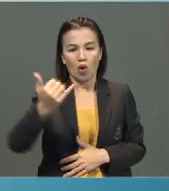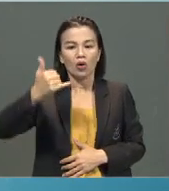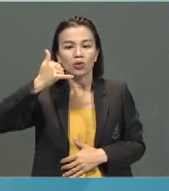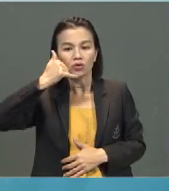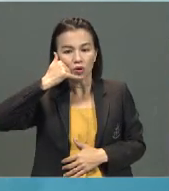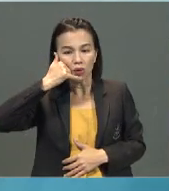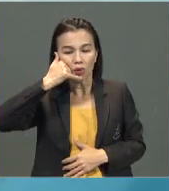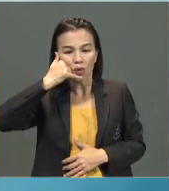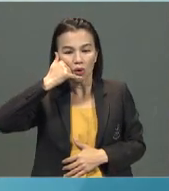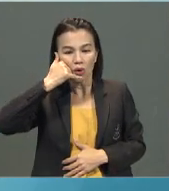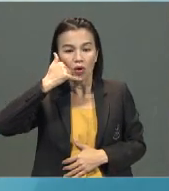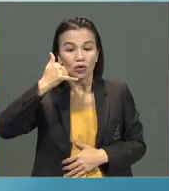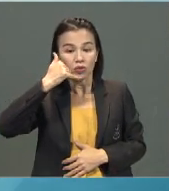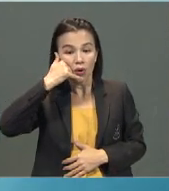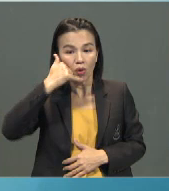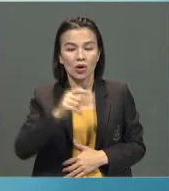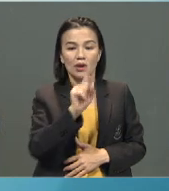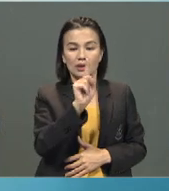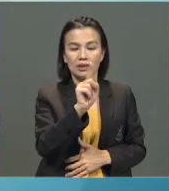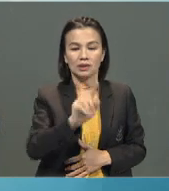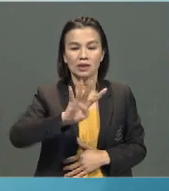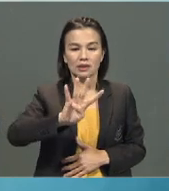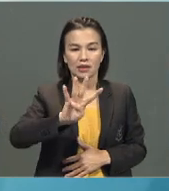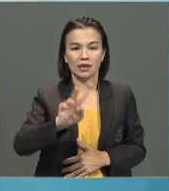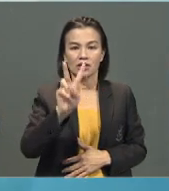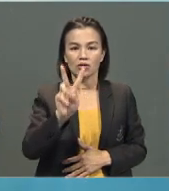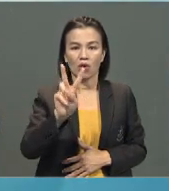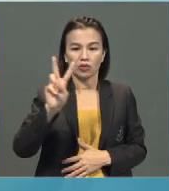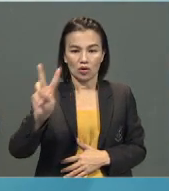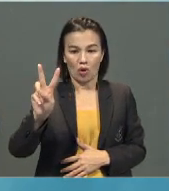ที่ดูแลหมายถึงสำนักควบคุมโรคที่ทำเขตสุขภาพที่ที่จังหวัดใกล้เคียงนะครับที่ระยองเนี่ยจะเข้าไปร่วมกับทีมส่วนกลางนะครับแล้วก็จะไปสอบสวนโรคก็เพื่อความปลอดภัยของทุกๆท่านนะตอนนี้ถ้าท่านเข้าใจว่าถ้ามีความเสี่ยงหรือเป็นผู้ที่สัมผัสก็ขอให้ได้โทรเข้ามานะครับที่111 1422นะครับซึ่งก็จะทำให้เราได้ปฏิบัติงานได้ดียิ่งขึ้นแล้วก็เข้าใจในเรื่องของมาตรการของการควบคุมโรคได้ดีขึ้นนะครับ